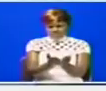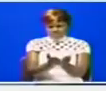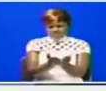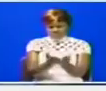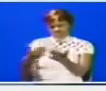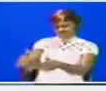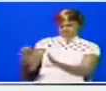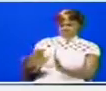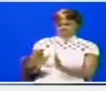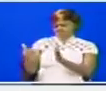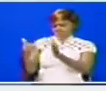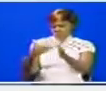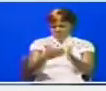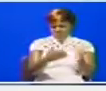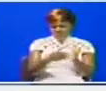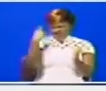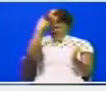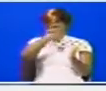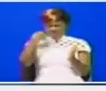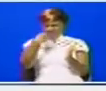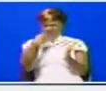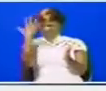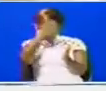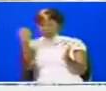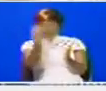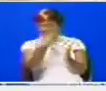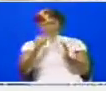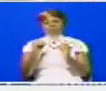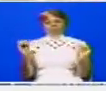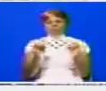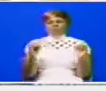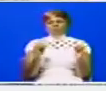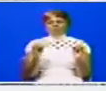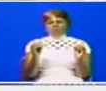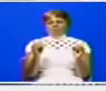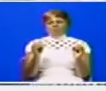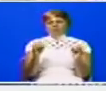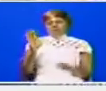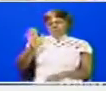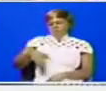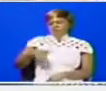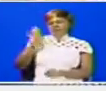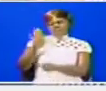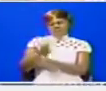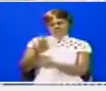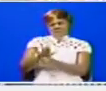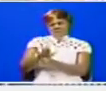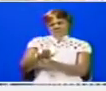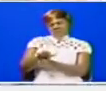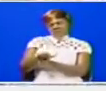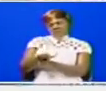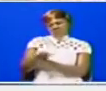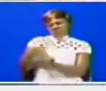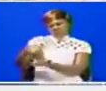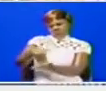hutengwa na kuwekewa vikwazo kwamba sura zao hazijafurahisha. This has made most women vulnerable because you find